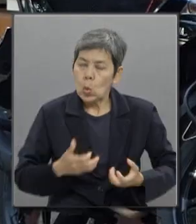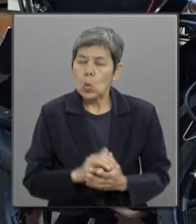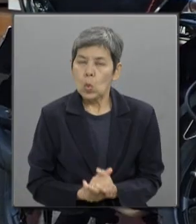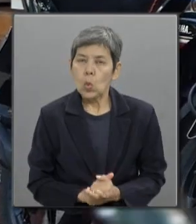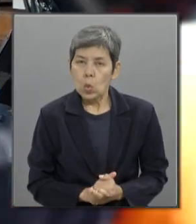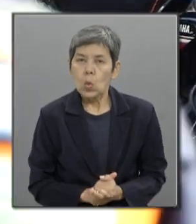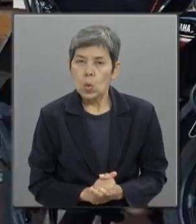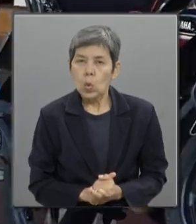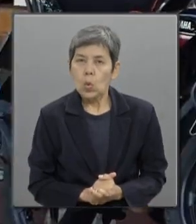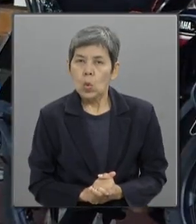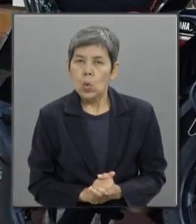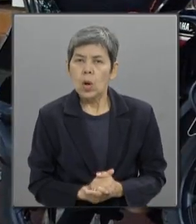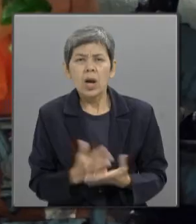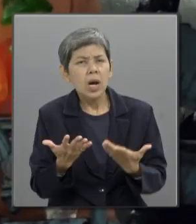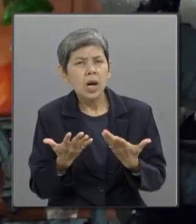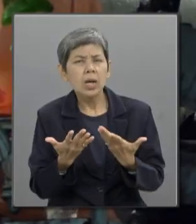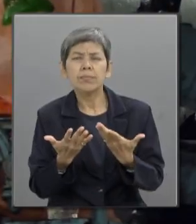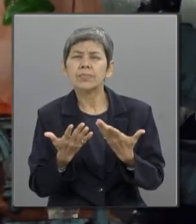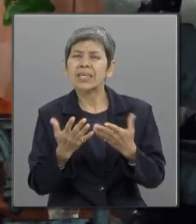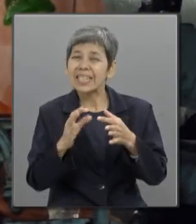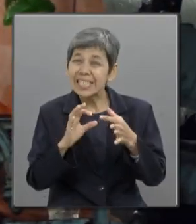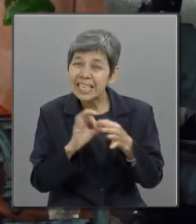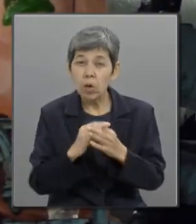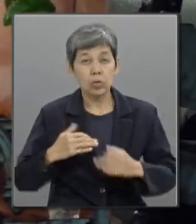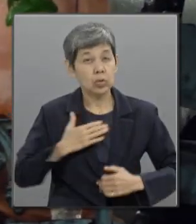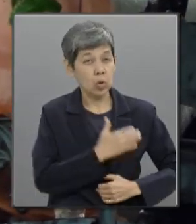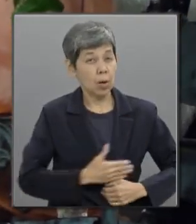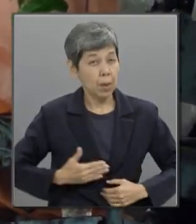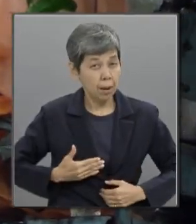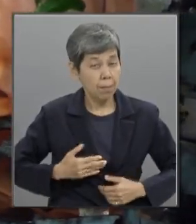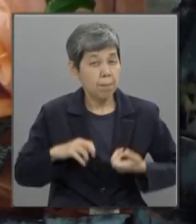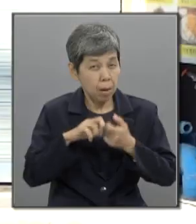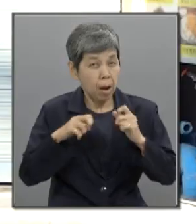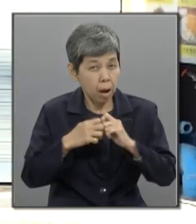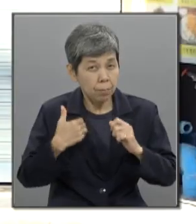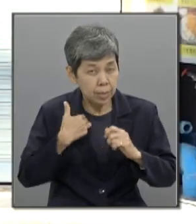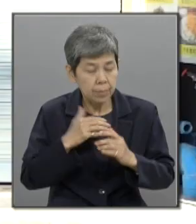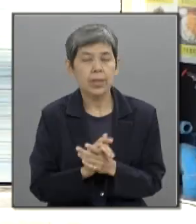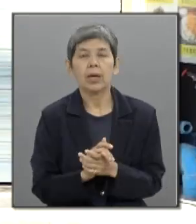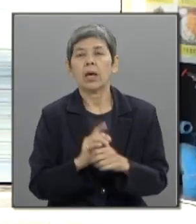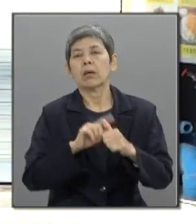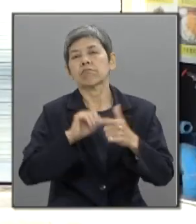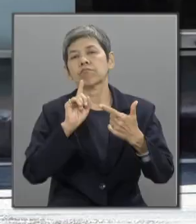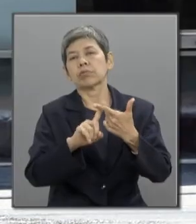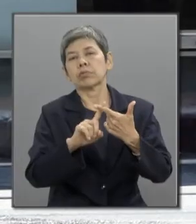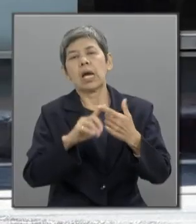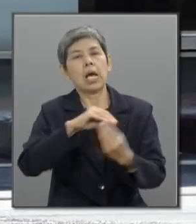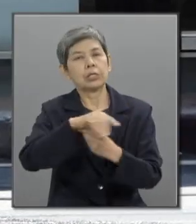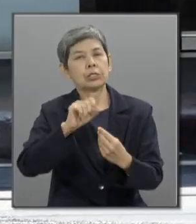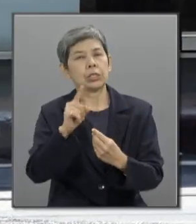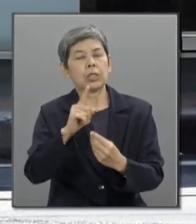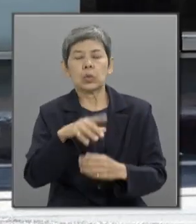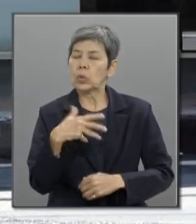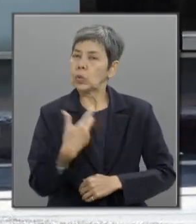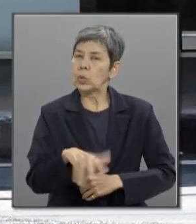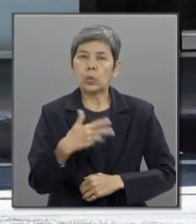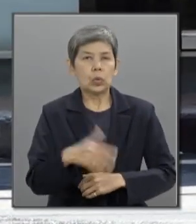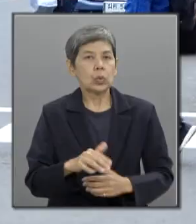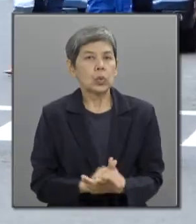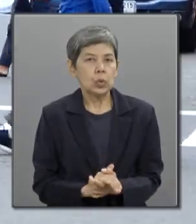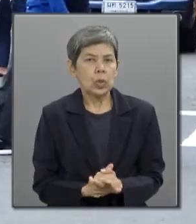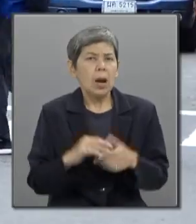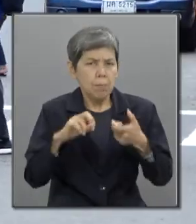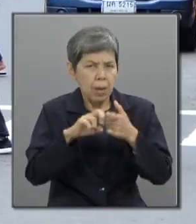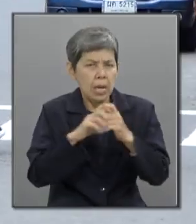ไม่ใช่ส่งผลแต่เรื่องของสุขภาพเท่านั้นแต่มันส่งผลในเรื่องเศรษฐกิจที่หนักหนาก็จะ